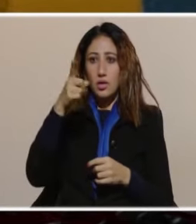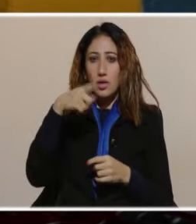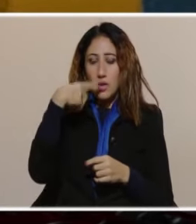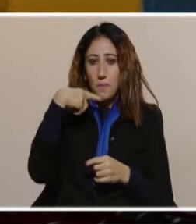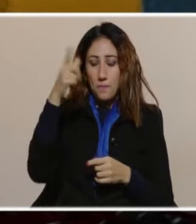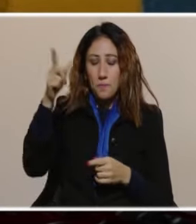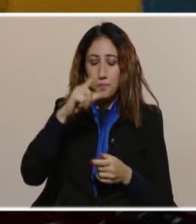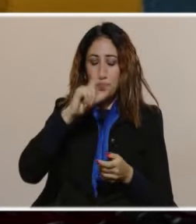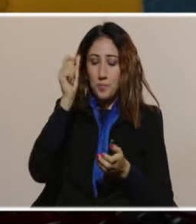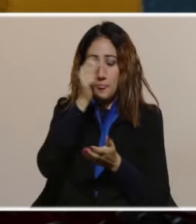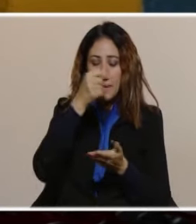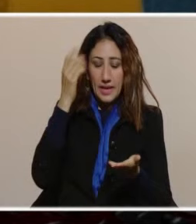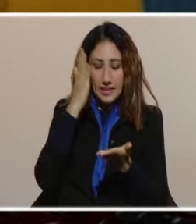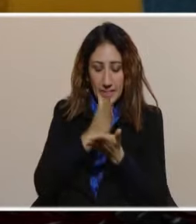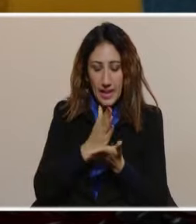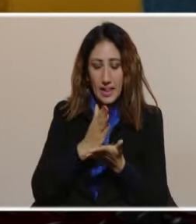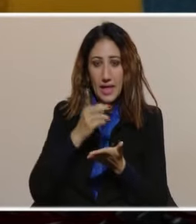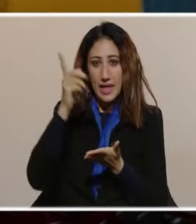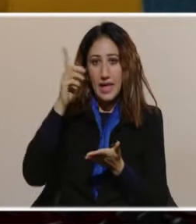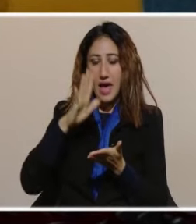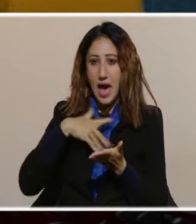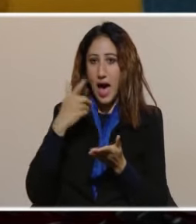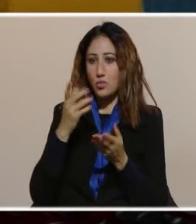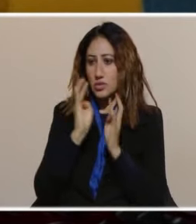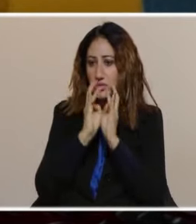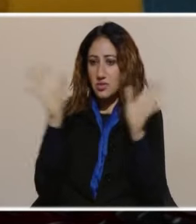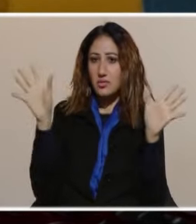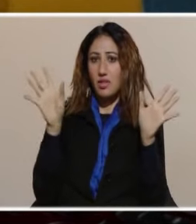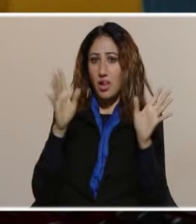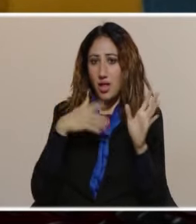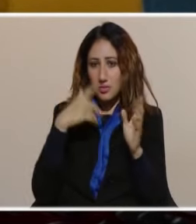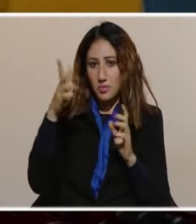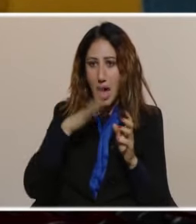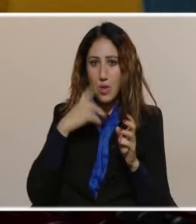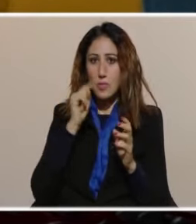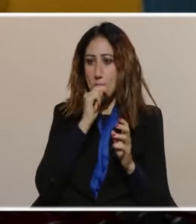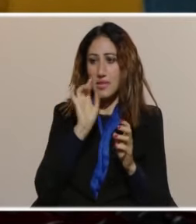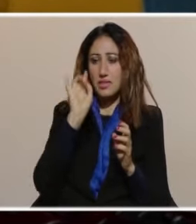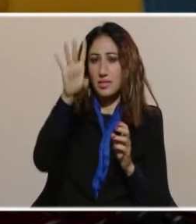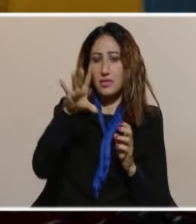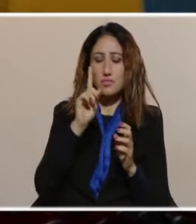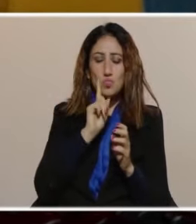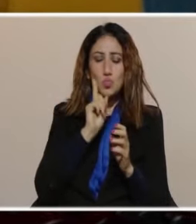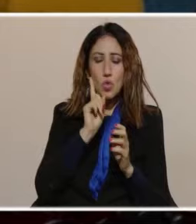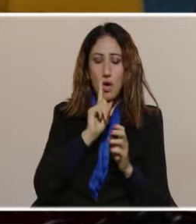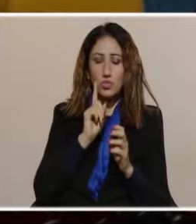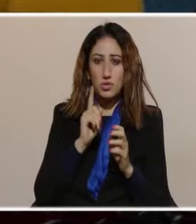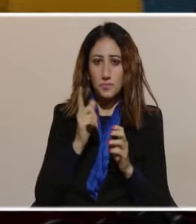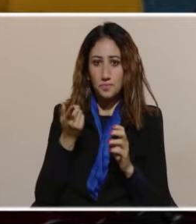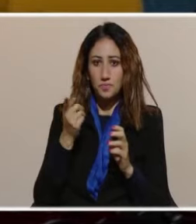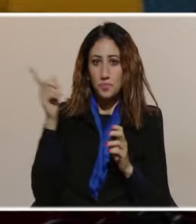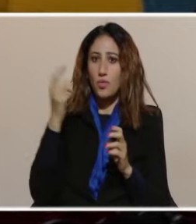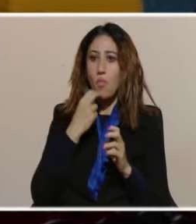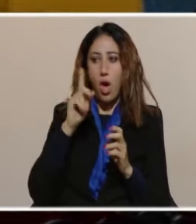التلاجة عشان يفركشوا الجوازة، وعملوا حاجات كتيرة أو عشان يطفشوه، بس أنا كنت قايلة له إن الكل عايز يطفشك،